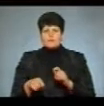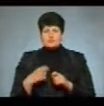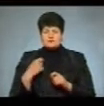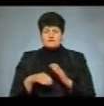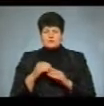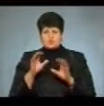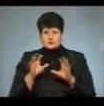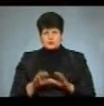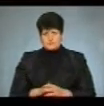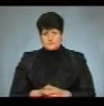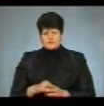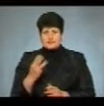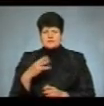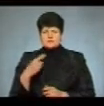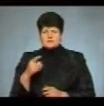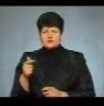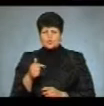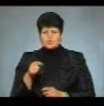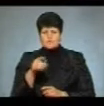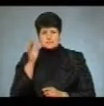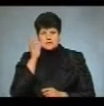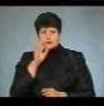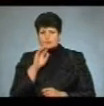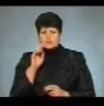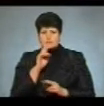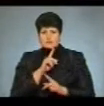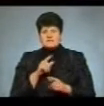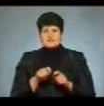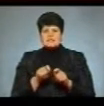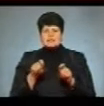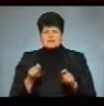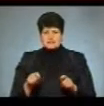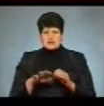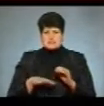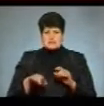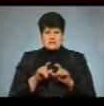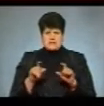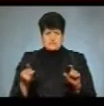виборчого законодавства. 31 грудня ви ще згадували про невчасне відкриття дільниць.